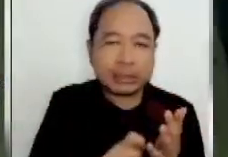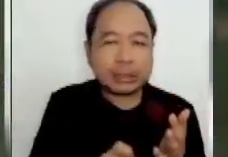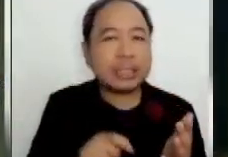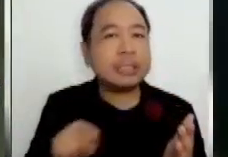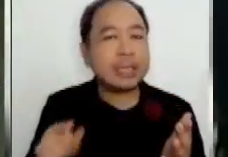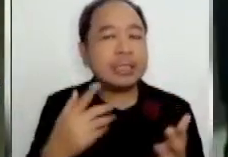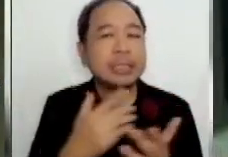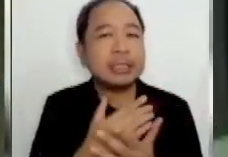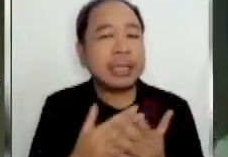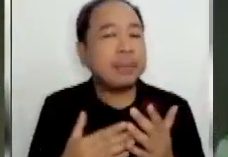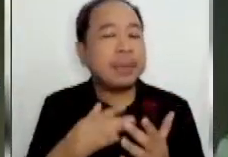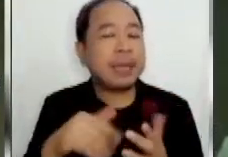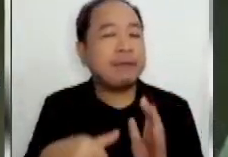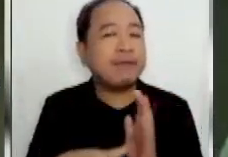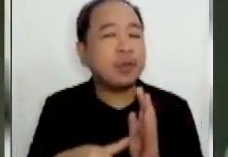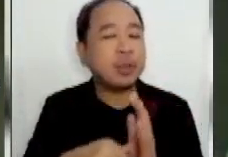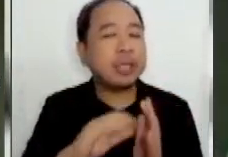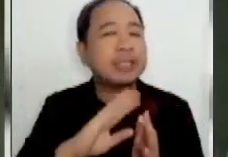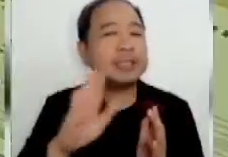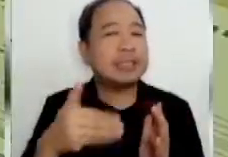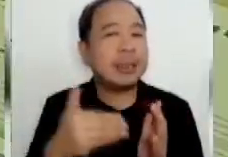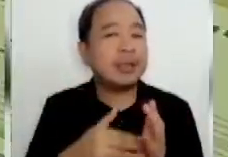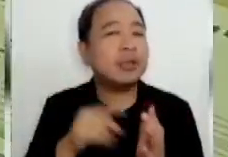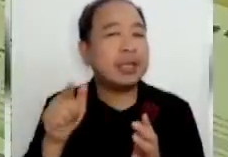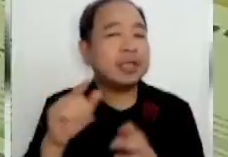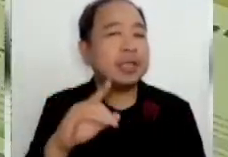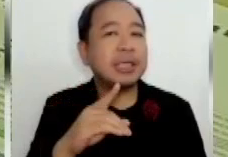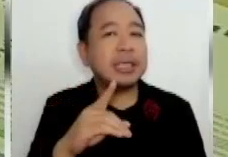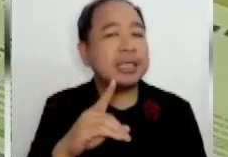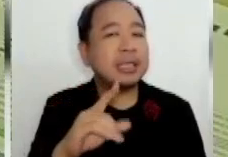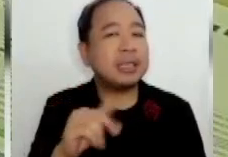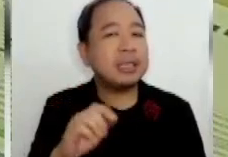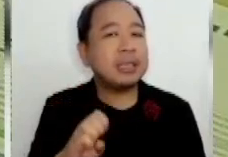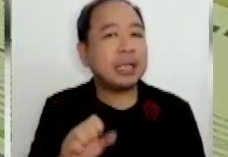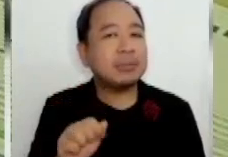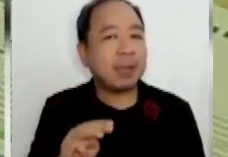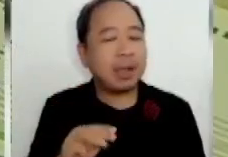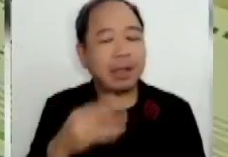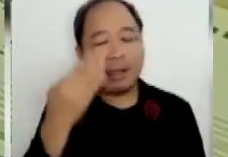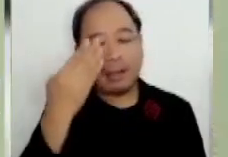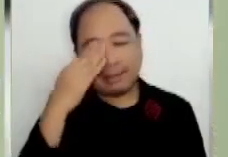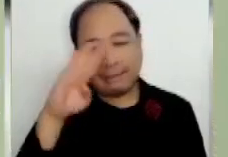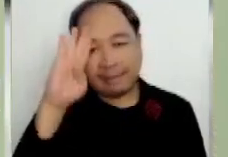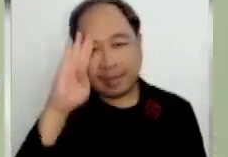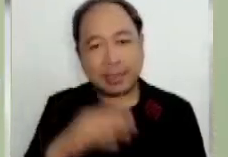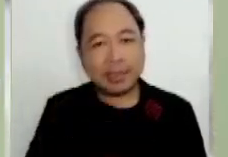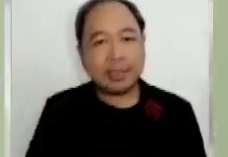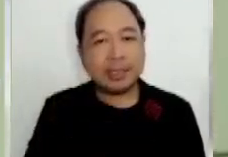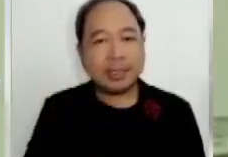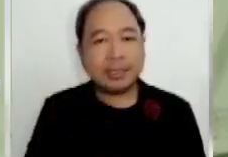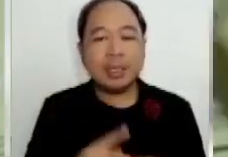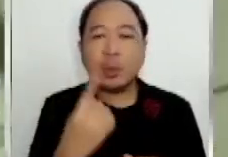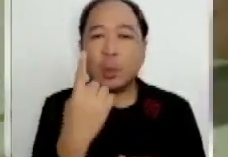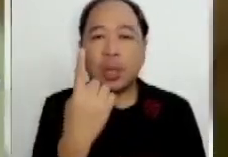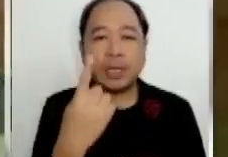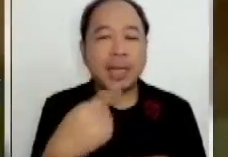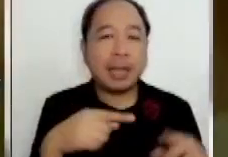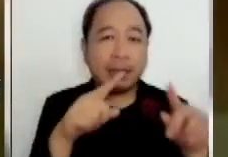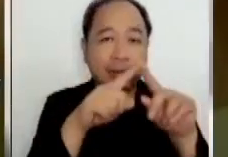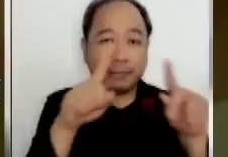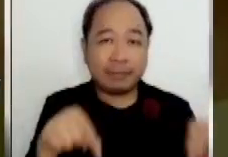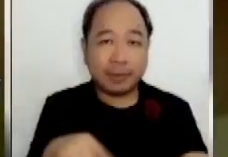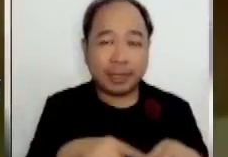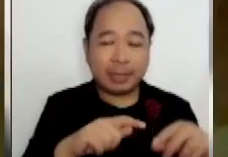Paliparan 3 Elementary School sa Dasmariñas, Cavite. May napilas ding shaded na balota sa isang clustered precinct